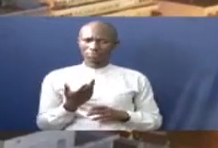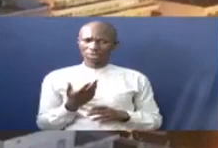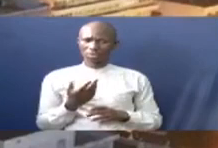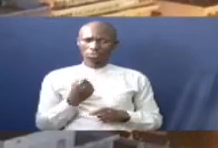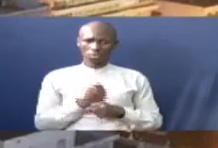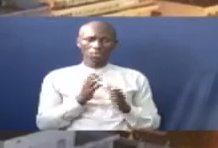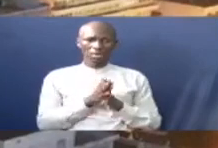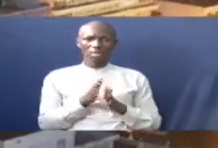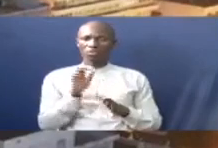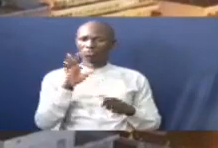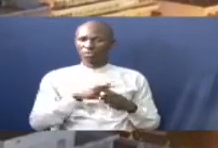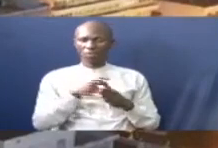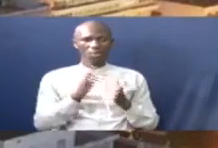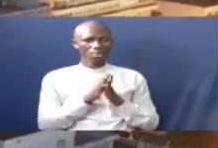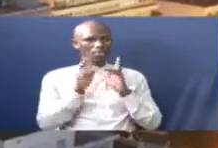kusakuana kwa mwuo.